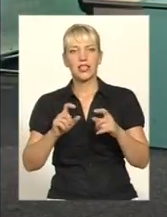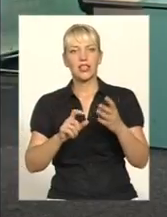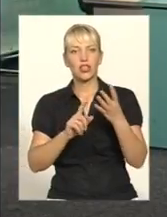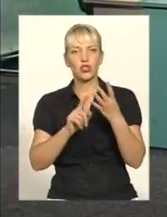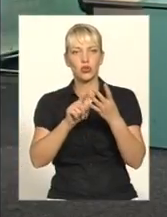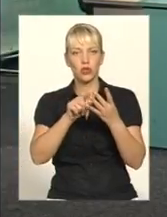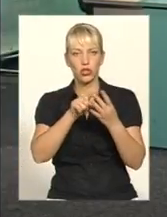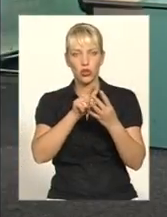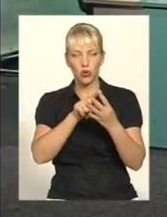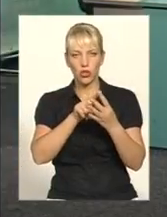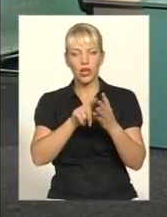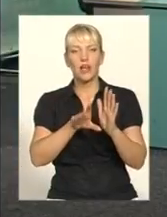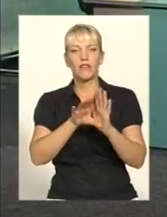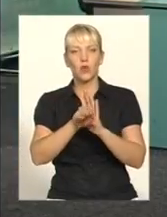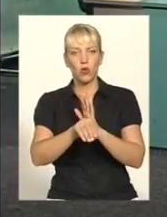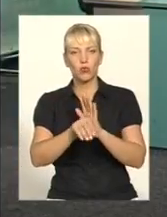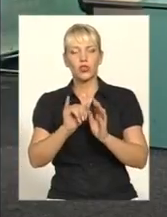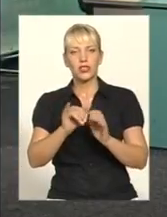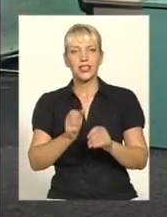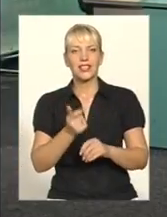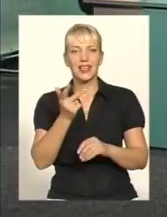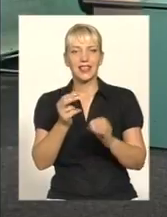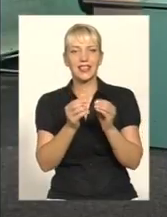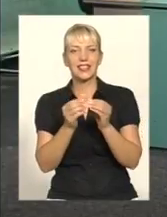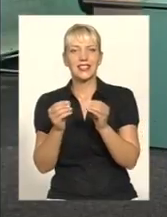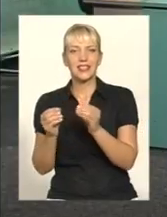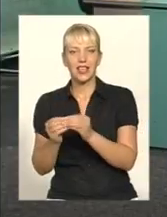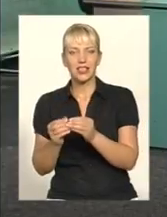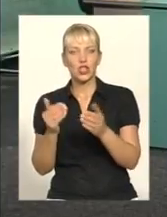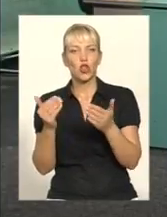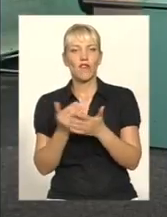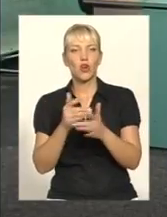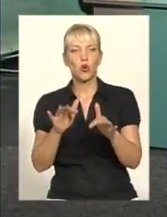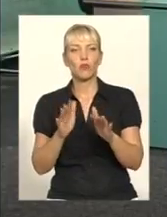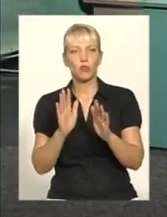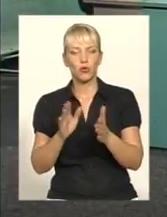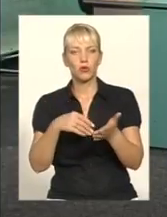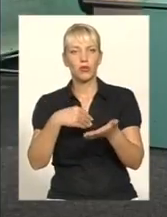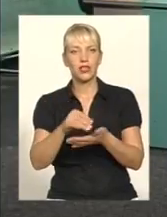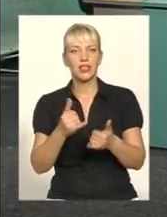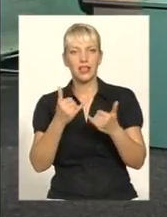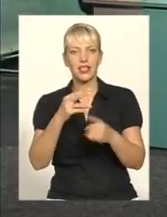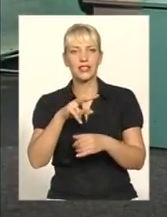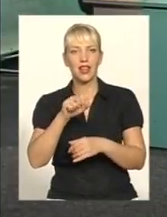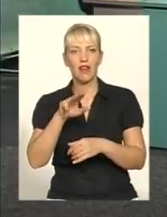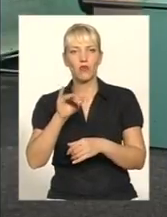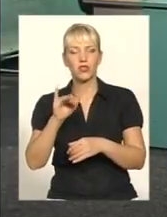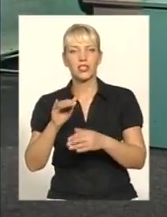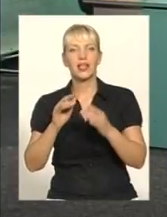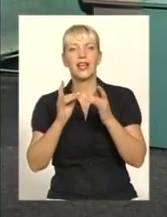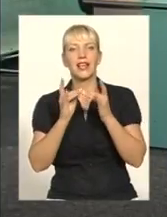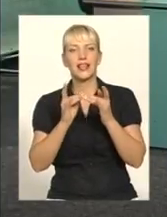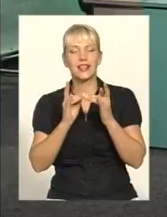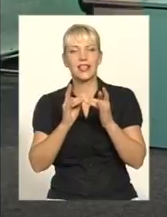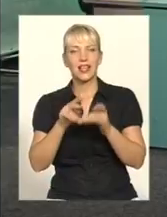тому числі декілька десятків нових комп'ютерів буде придбано і для Славутського ліцею-інтернату. Тепер завдання